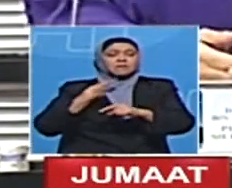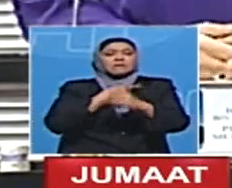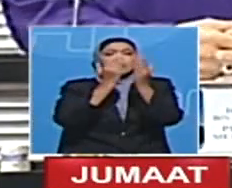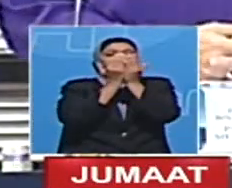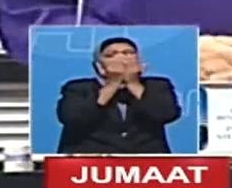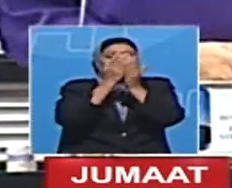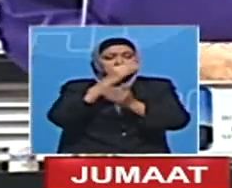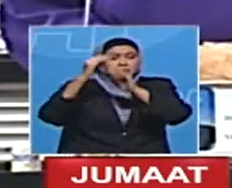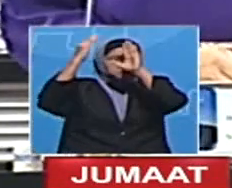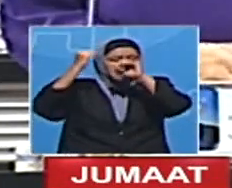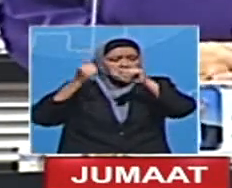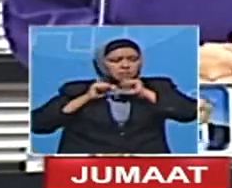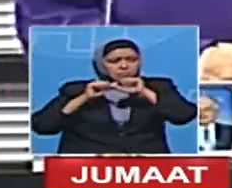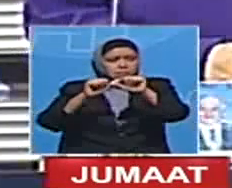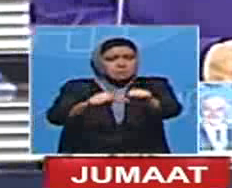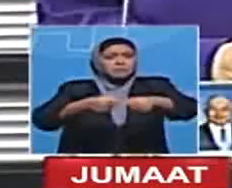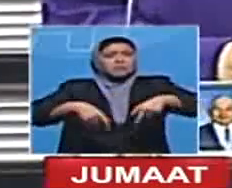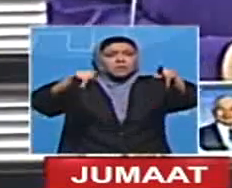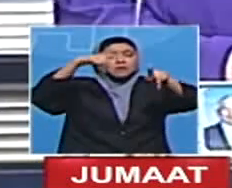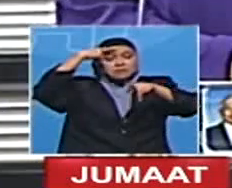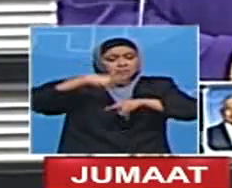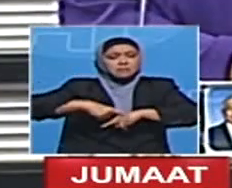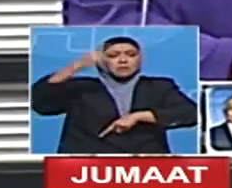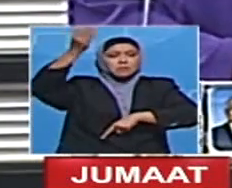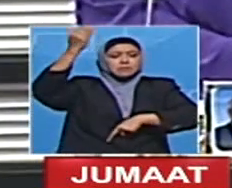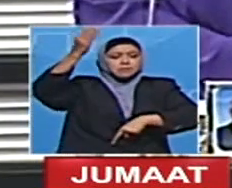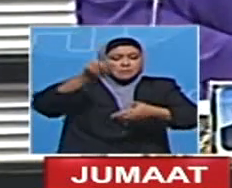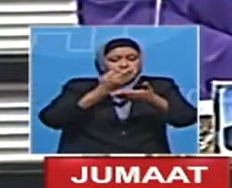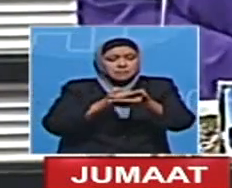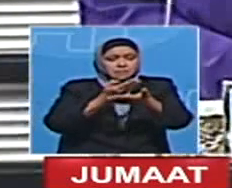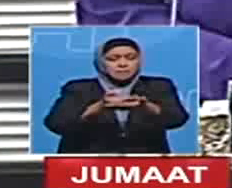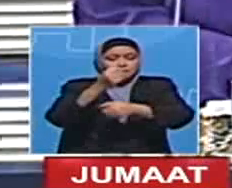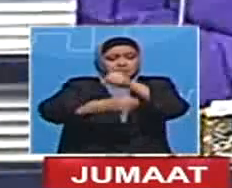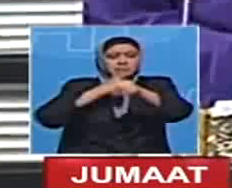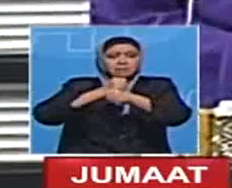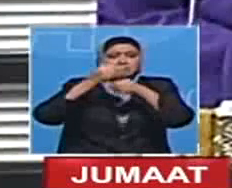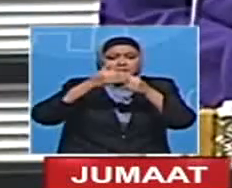terus berpeluang lagi dapat membentangkan bajet-bajet pada tahun-tahun